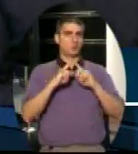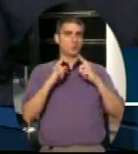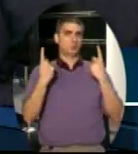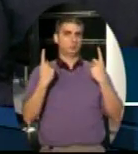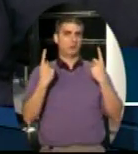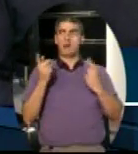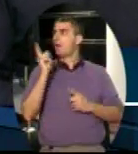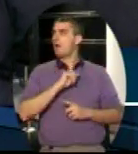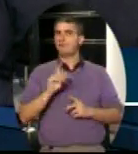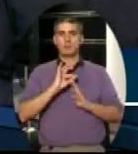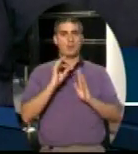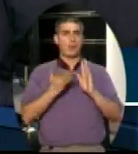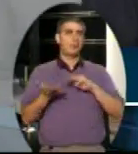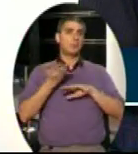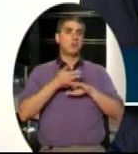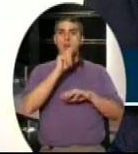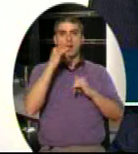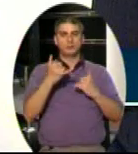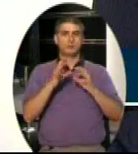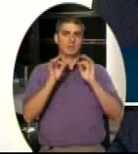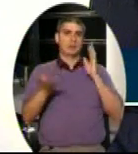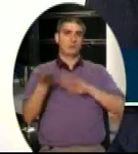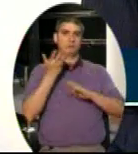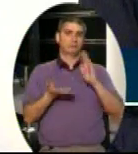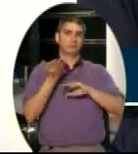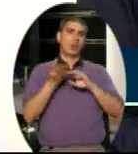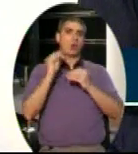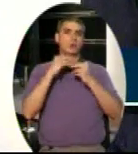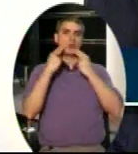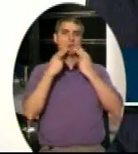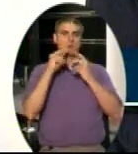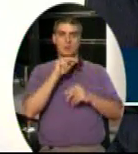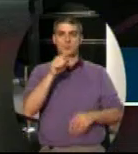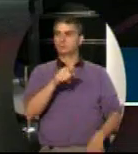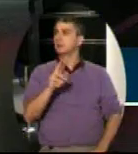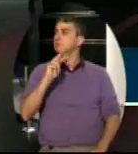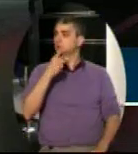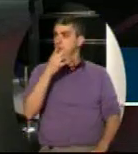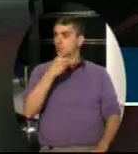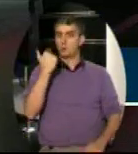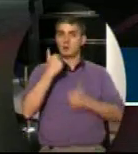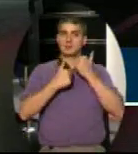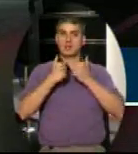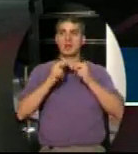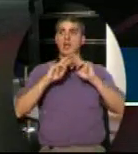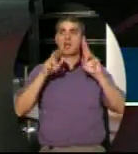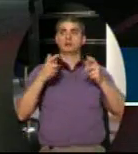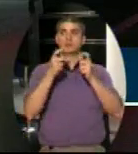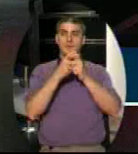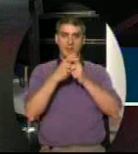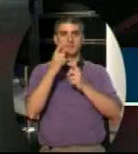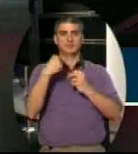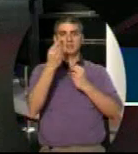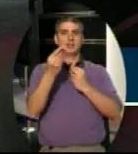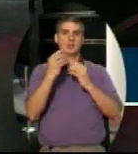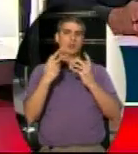מוזר, אף פעם העניין הזה לא צף, כנראה שעכשיו יתחילו לצוף יותר ויותר תגובות בעניין הזה. מצד שני הוא גם התחרה לראשות המפלגה, וזה נתן